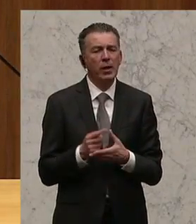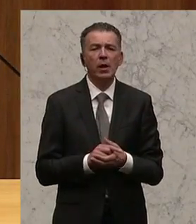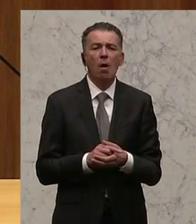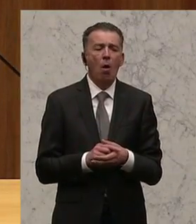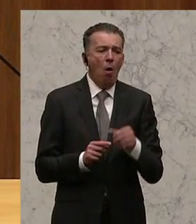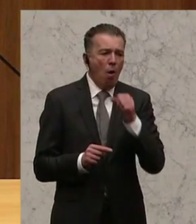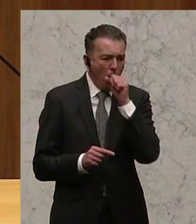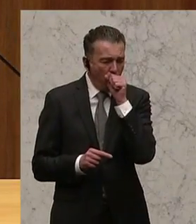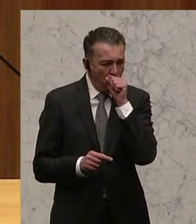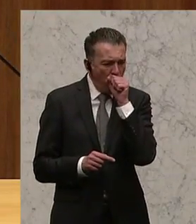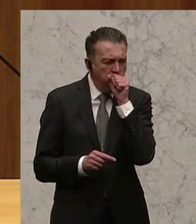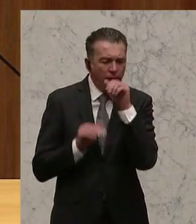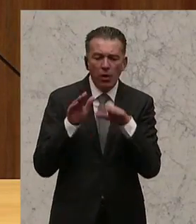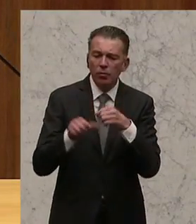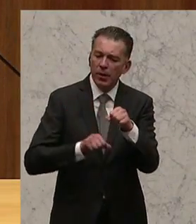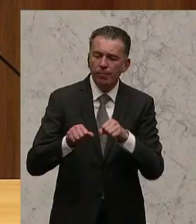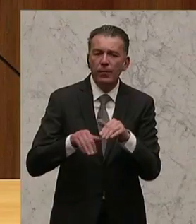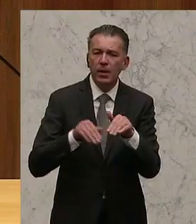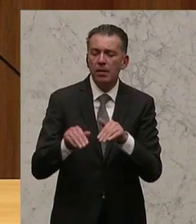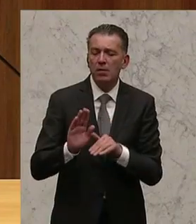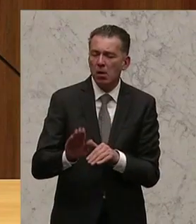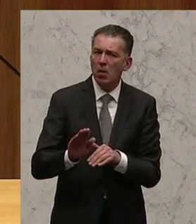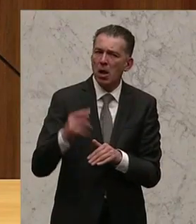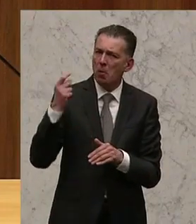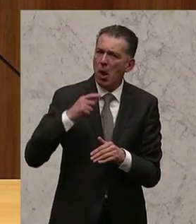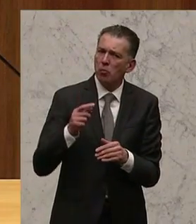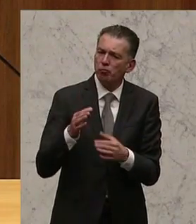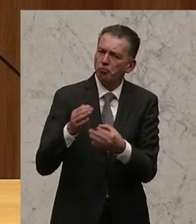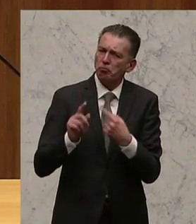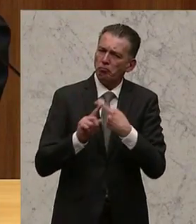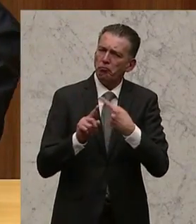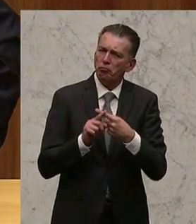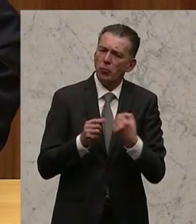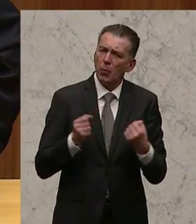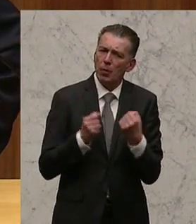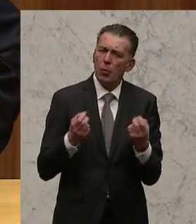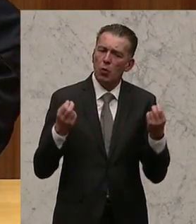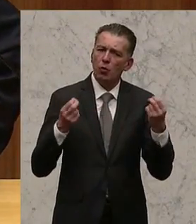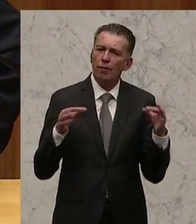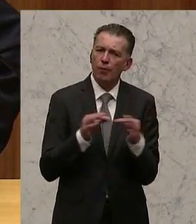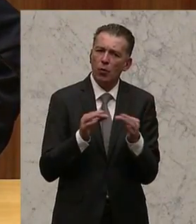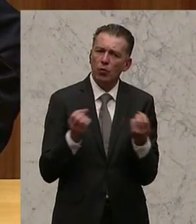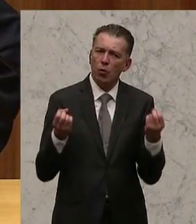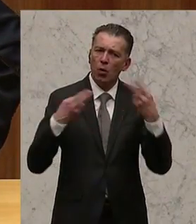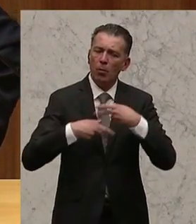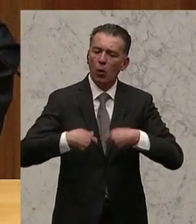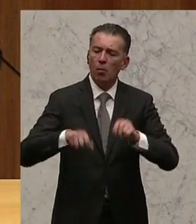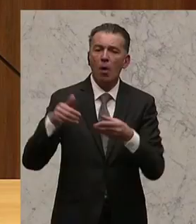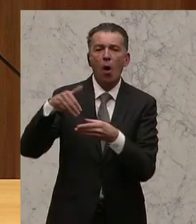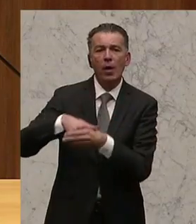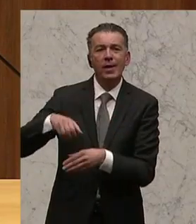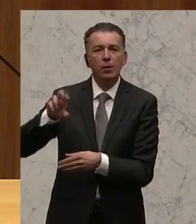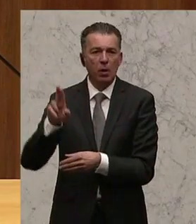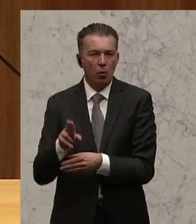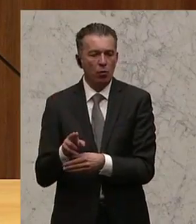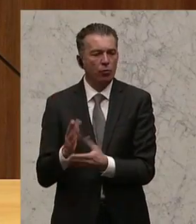Positionen des österreichischen Außenministers hier positiv ein. Bemühungen, brückenbauende Funktionen in der Europäischen Union